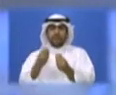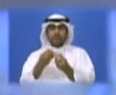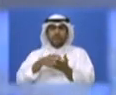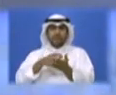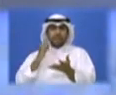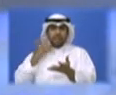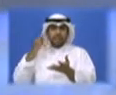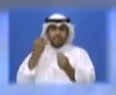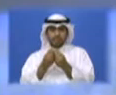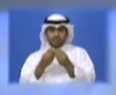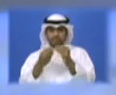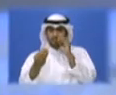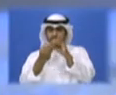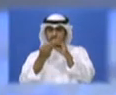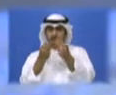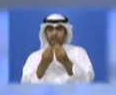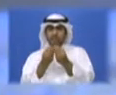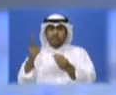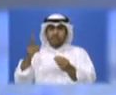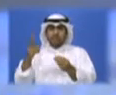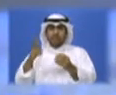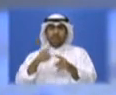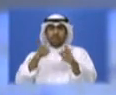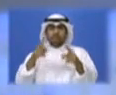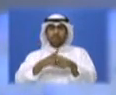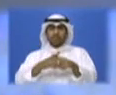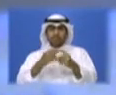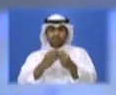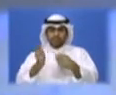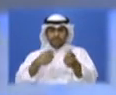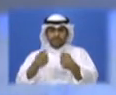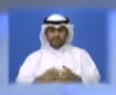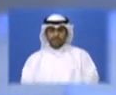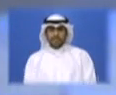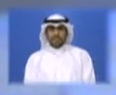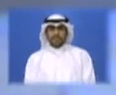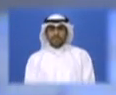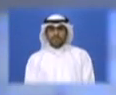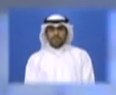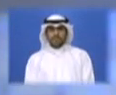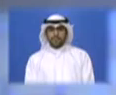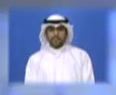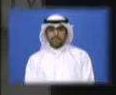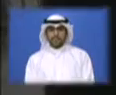مع غرفة التجارة والصناعة الروسية ومجلس الأعمال الروسي العربي.